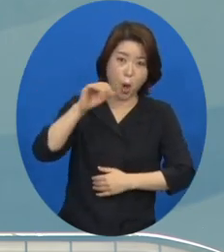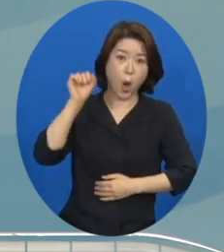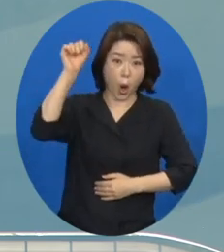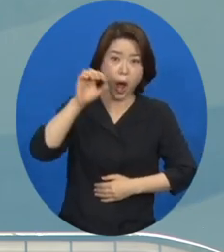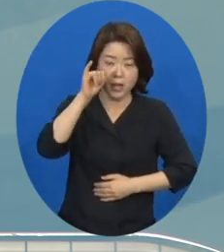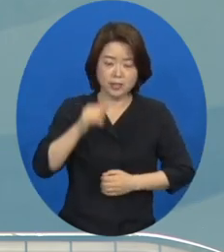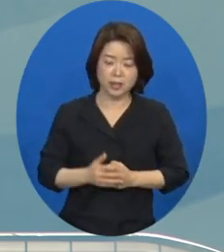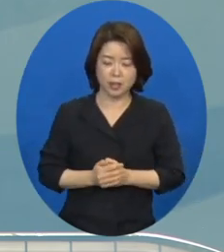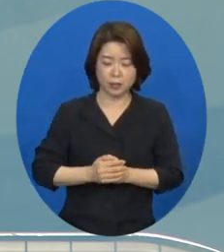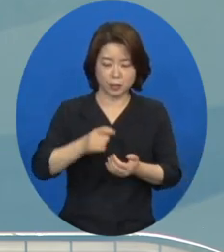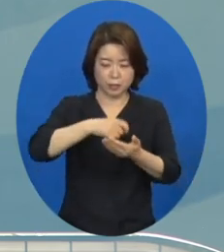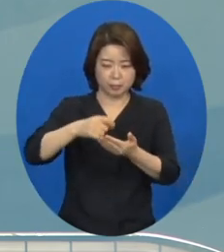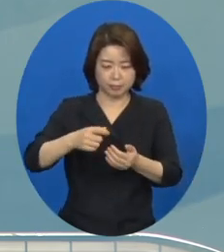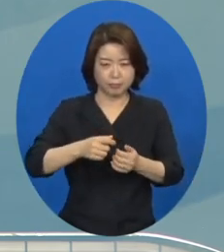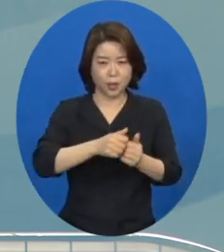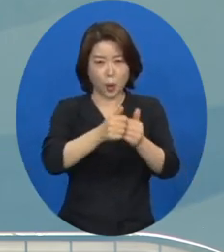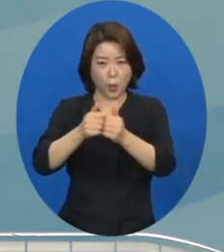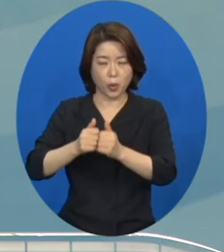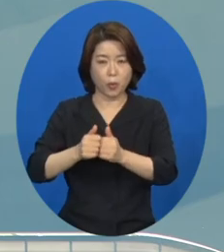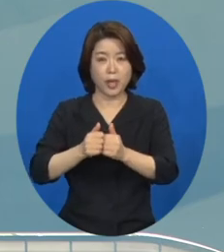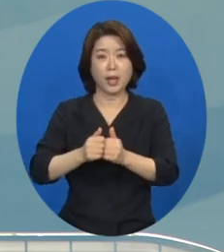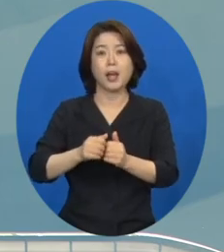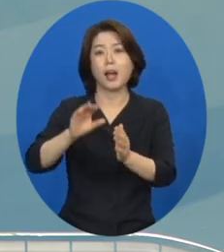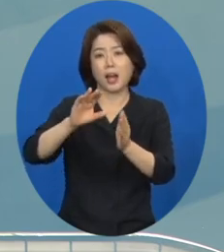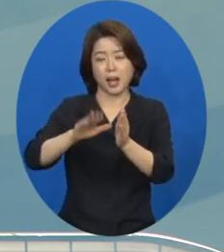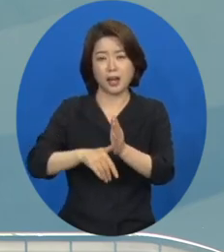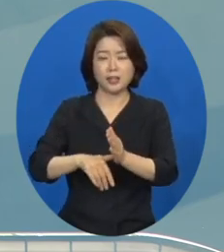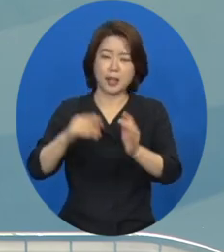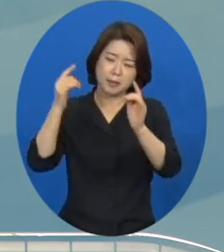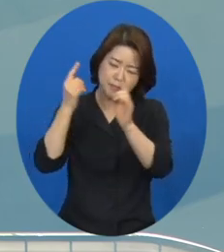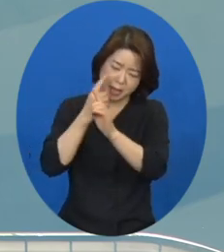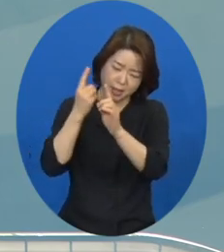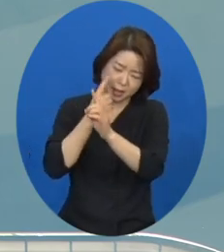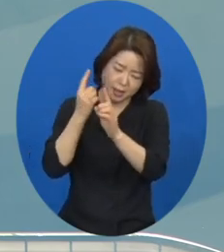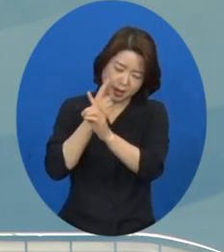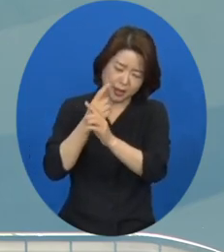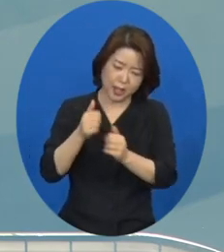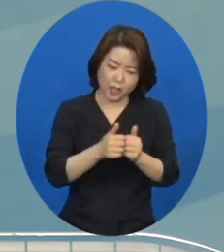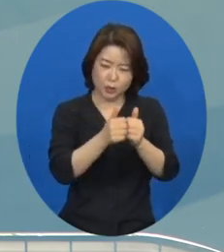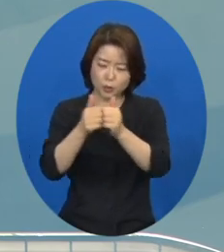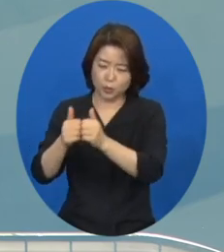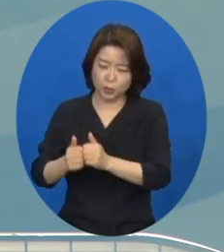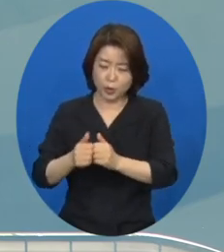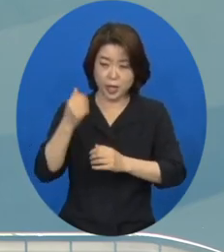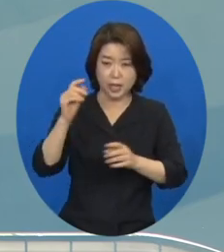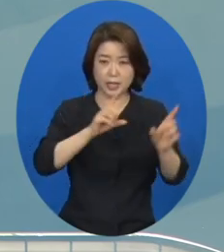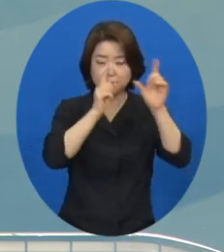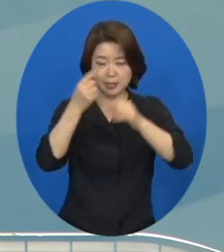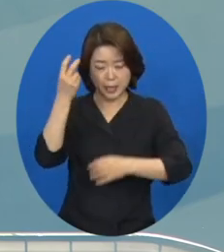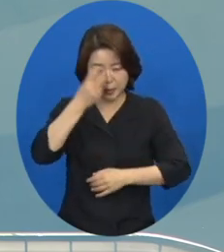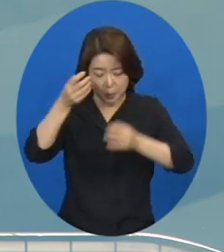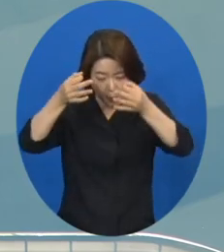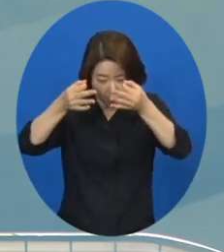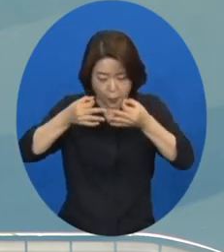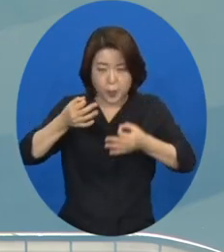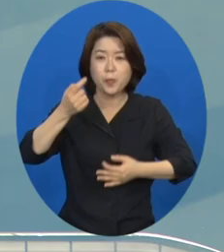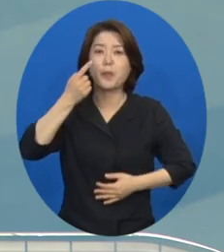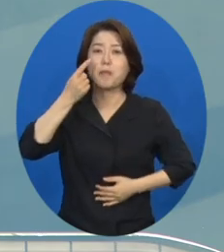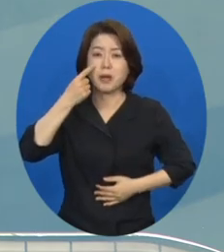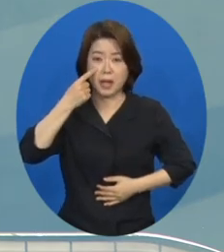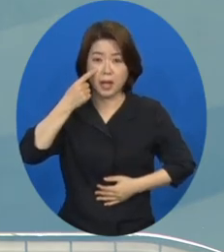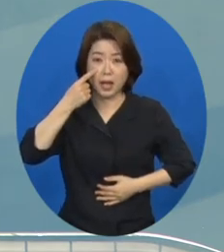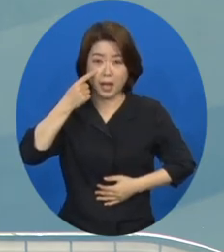동행 일기를 쓰면서 주님과 늘 매일매일 동행하는 삶을 점검하며 살아봅시다.